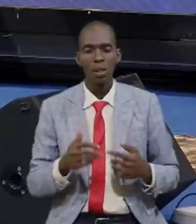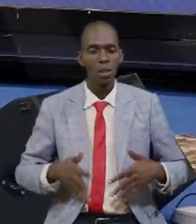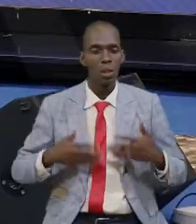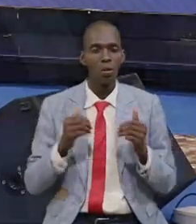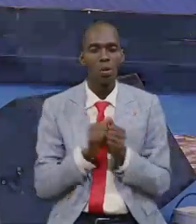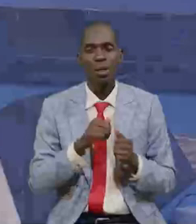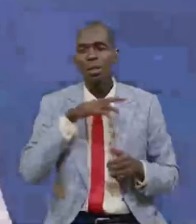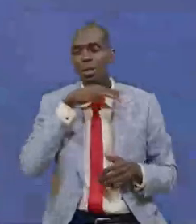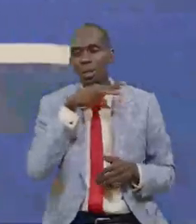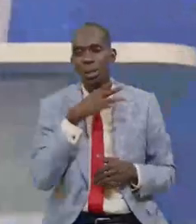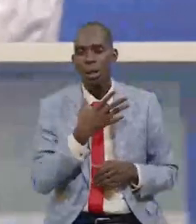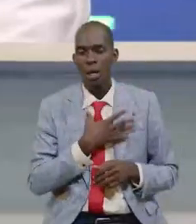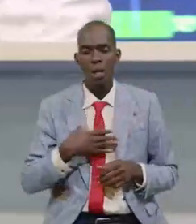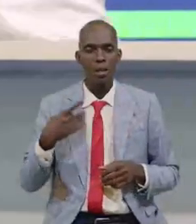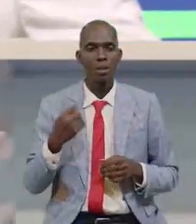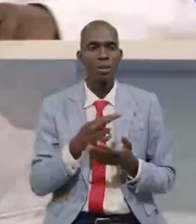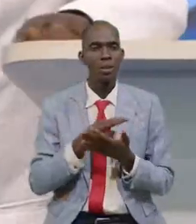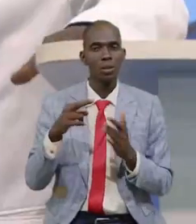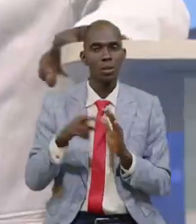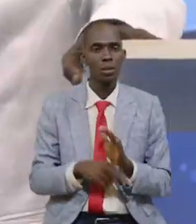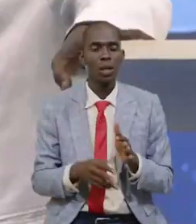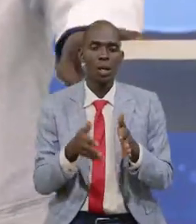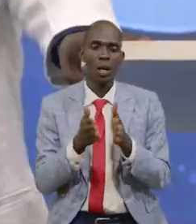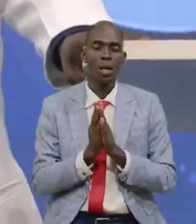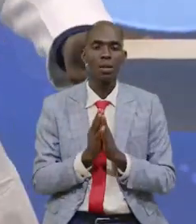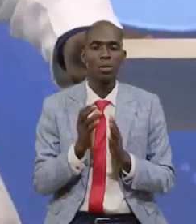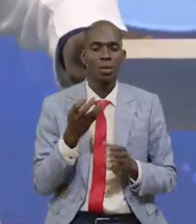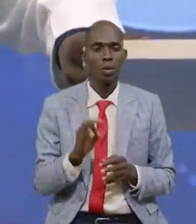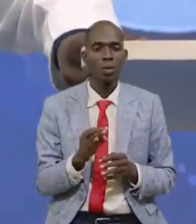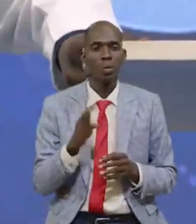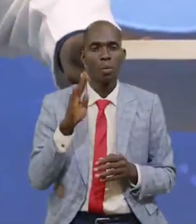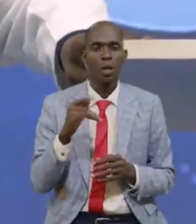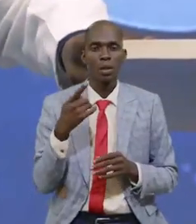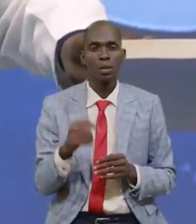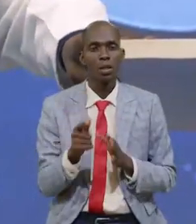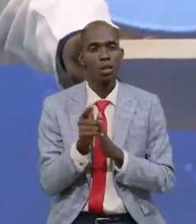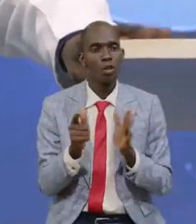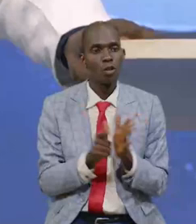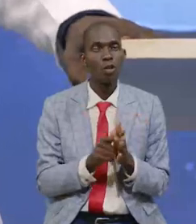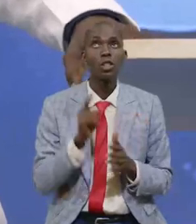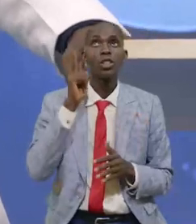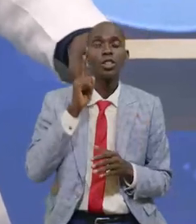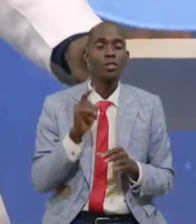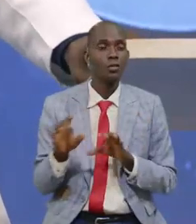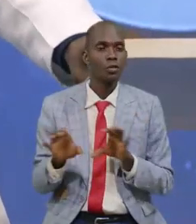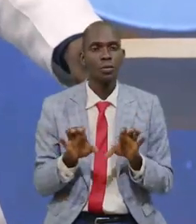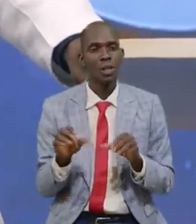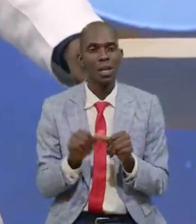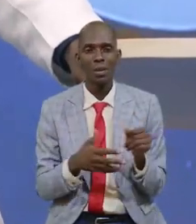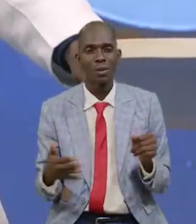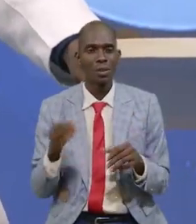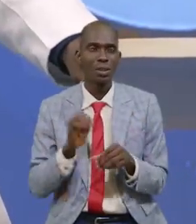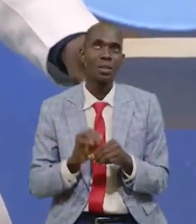innocente, une vie et la justice exigée par le Seigneur. Il a tout accompli dans